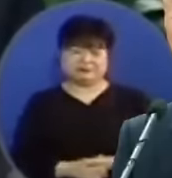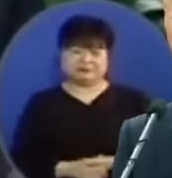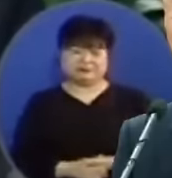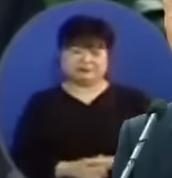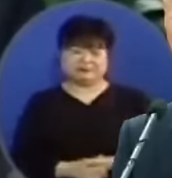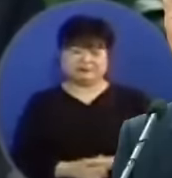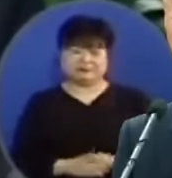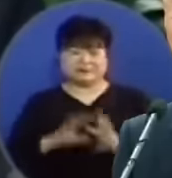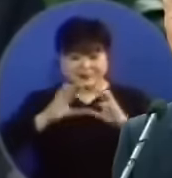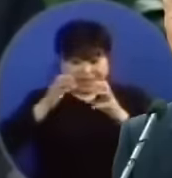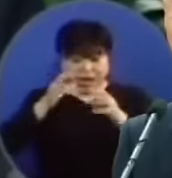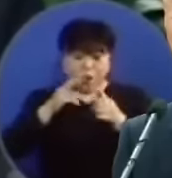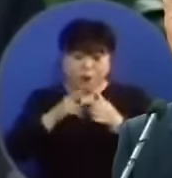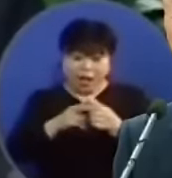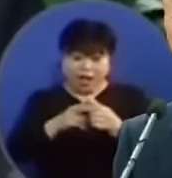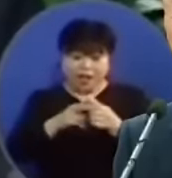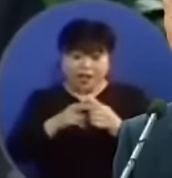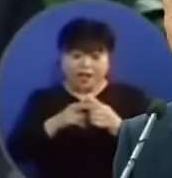나라와